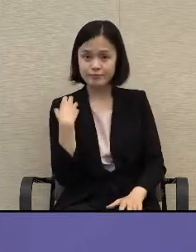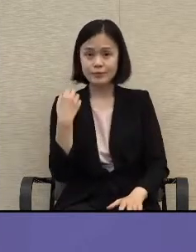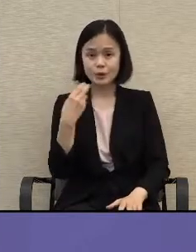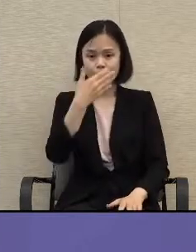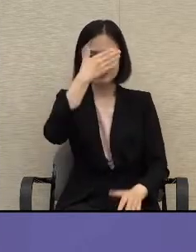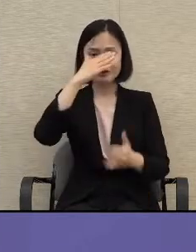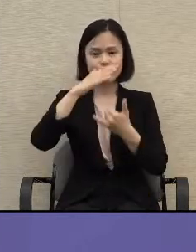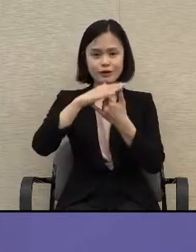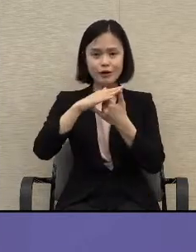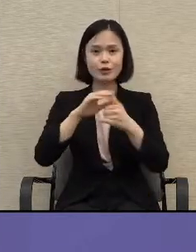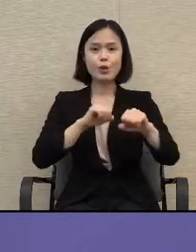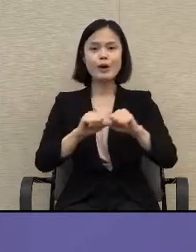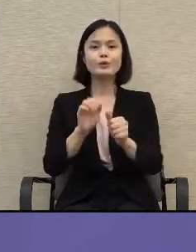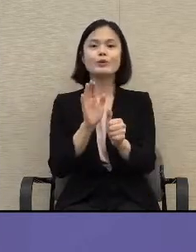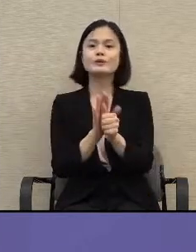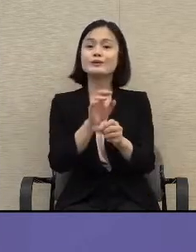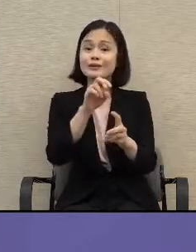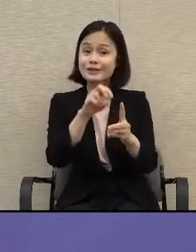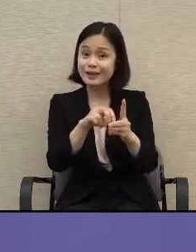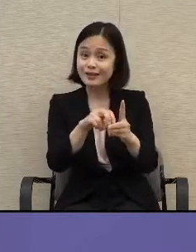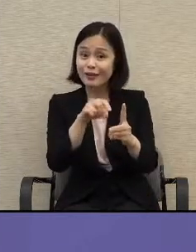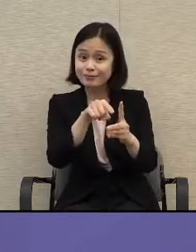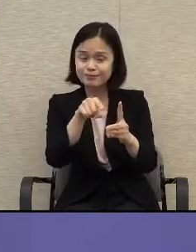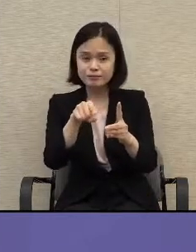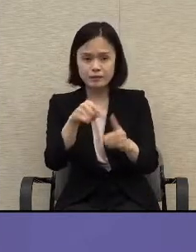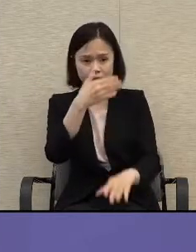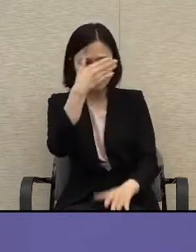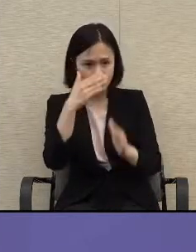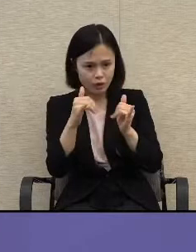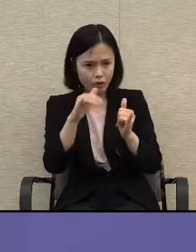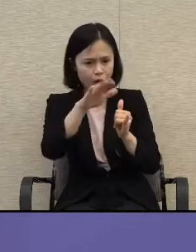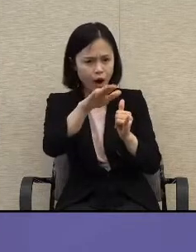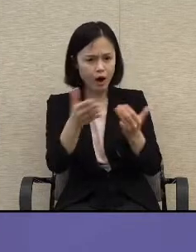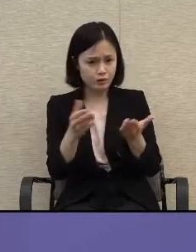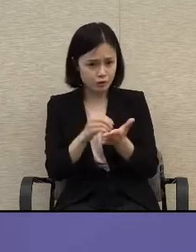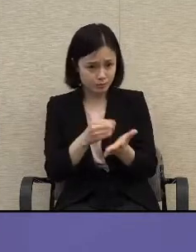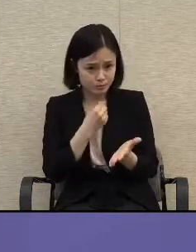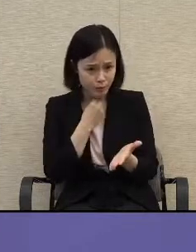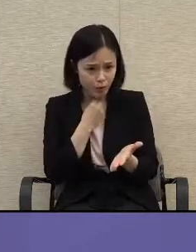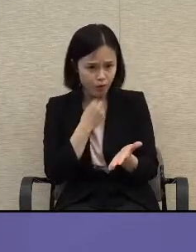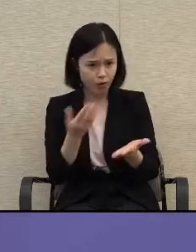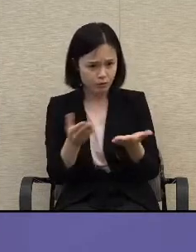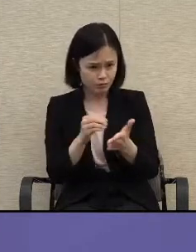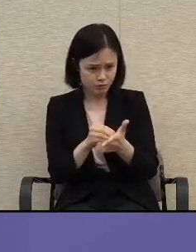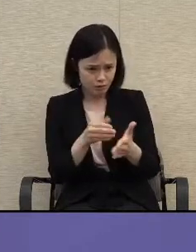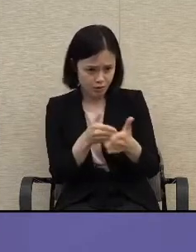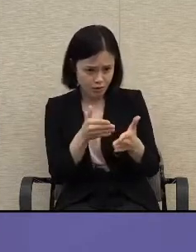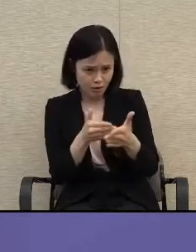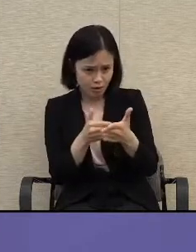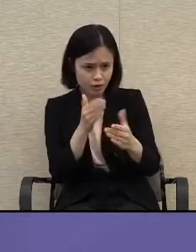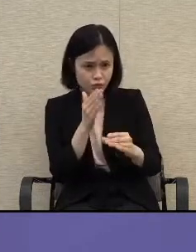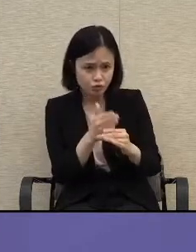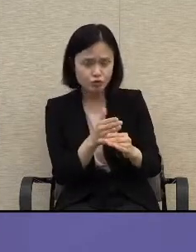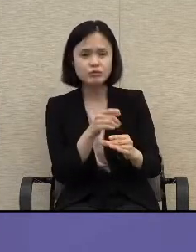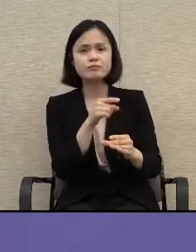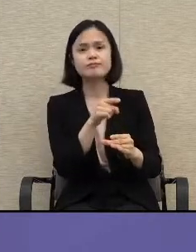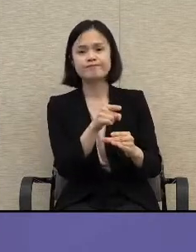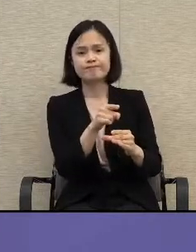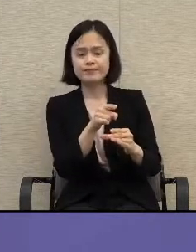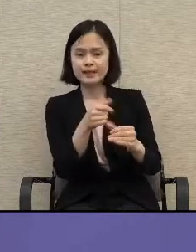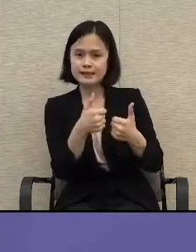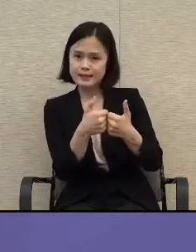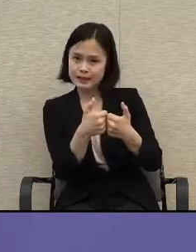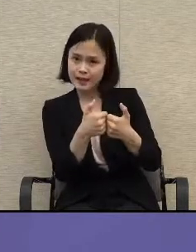청년활동지원센터를 통해서 취업의 이제 욕구를 가지고 있으나 이제 취업이 잘 되지 않는 그 청년들을 대상으로 한 상담의 서비스가 진행이